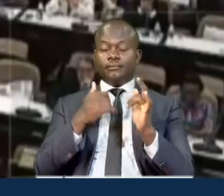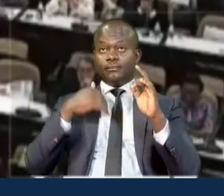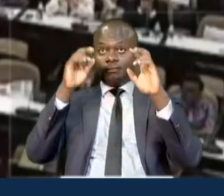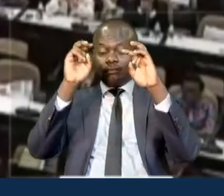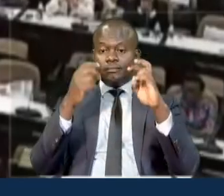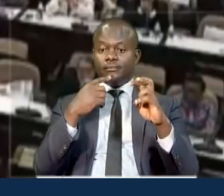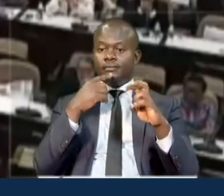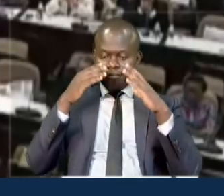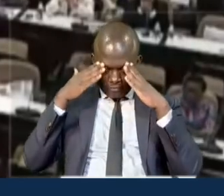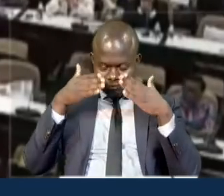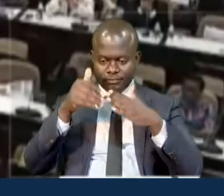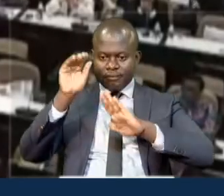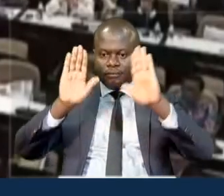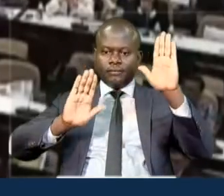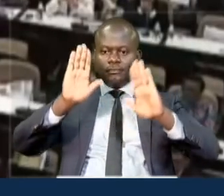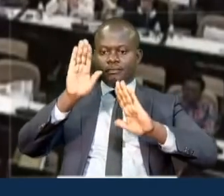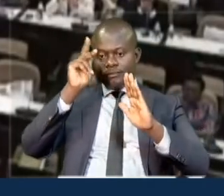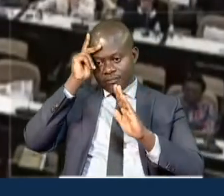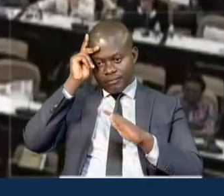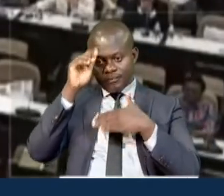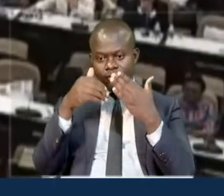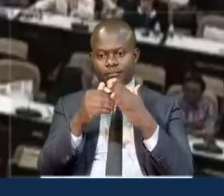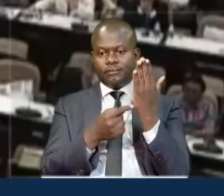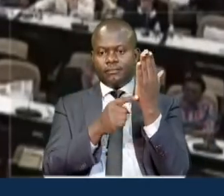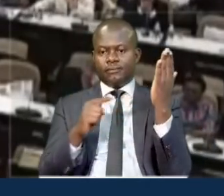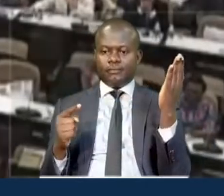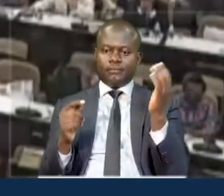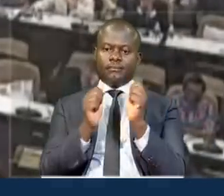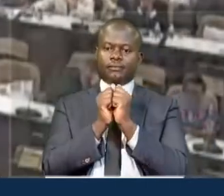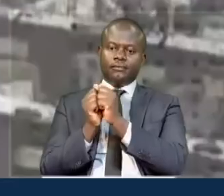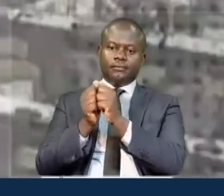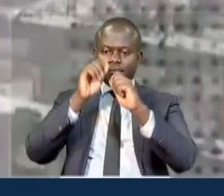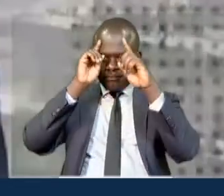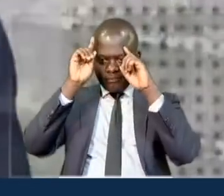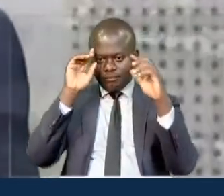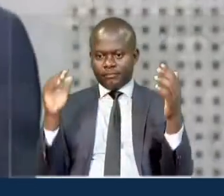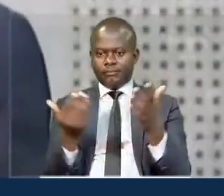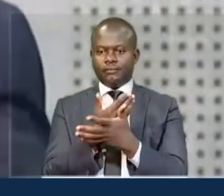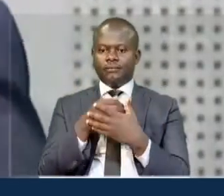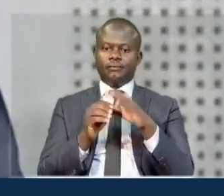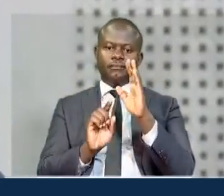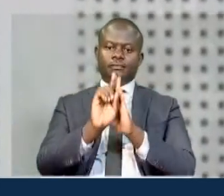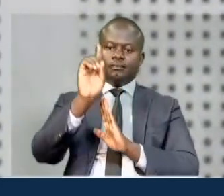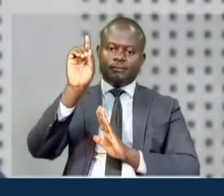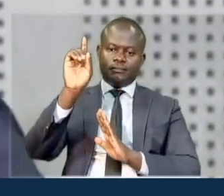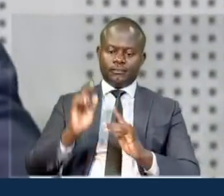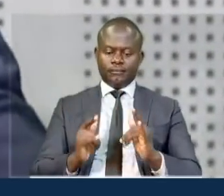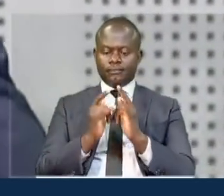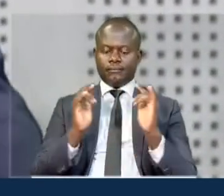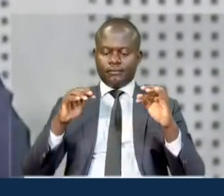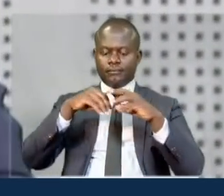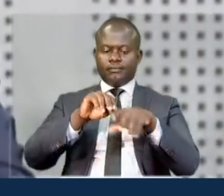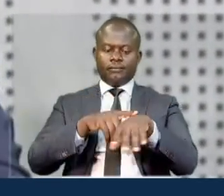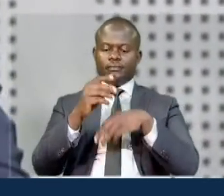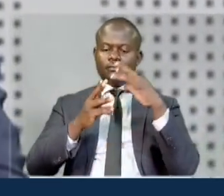insanganyamatsiko igaruka ku ruhare rw'ubumenyi, ikoranabuhanga no guhanga udushya mu iterambere. Ni inama iteranye mu